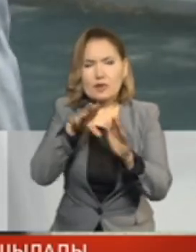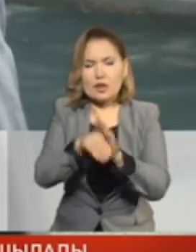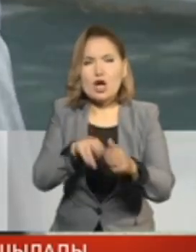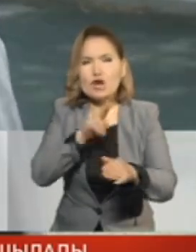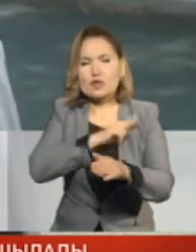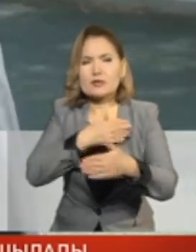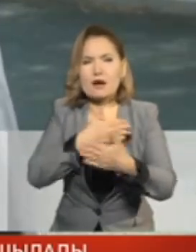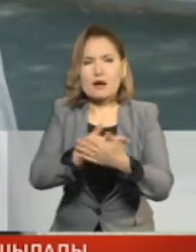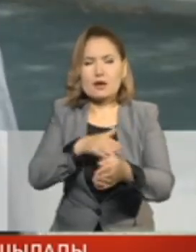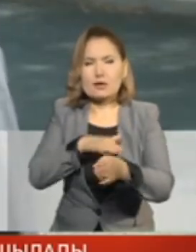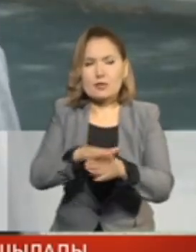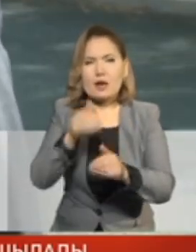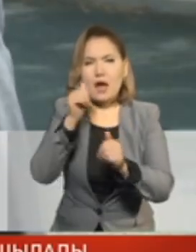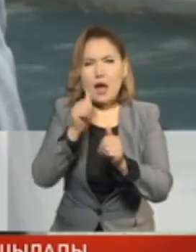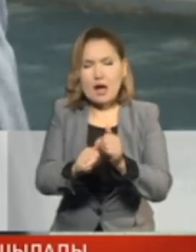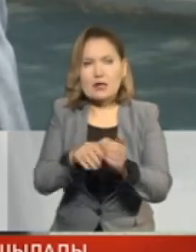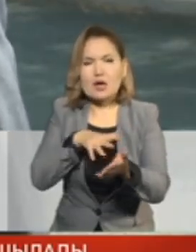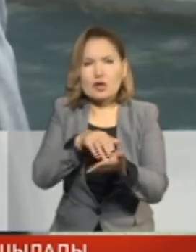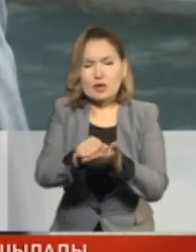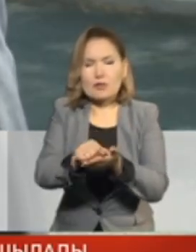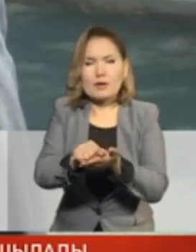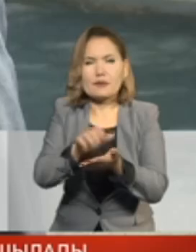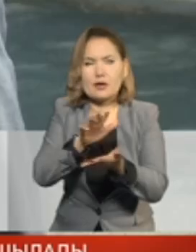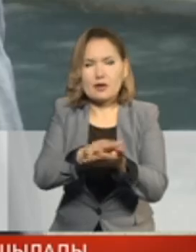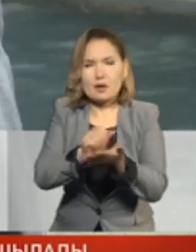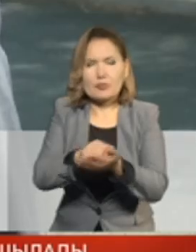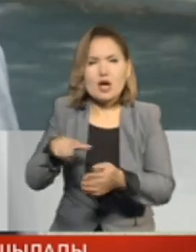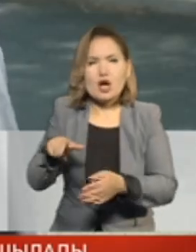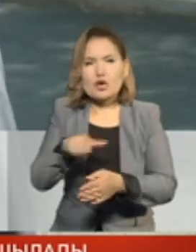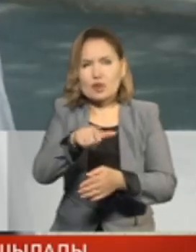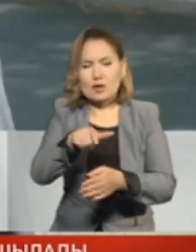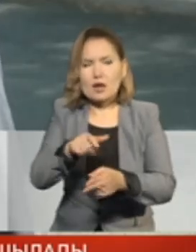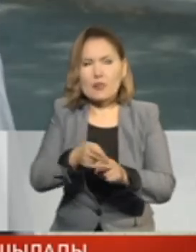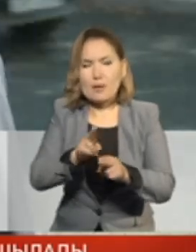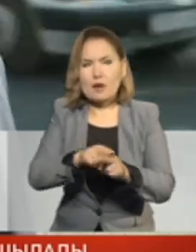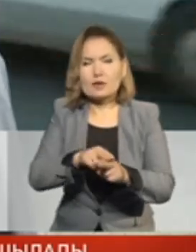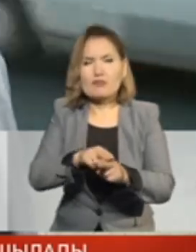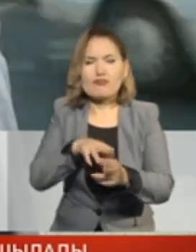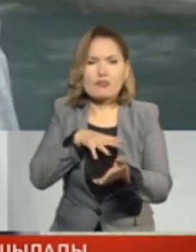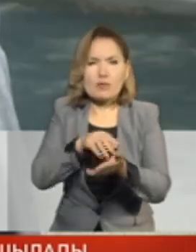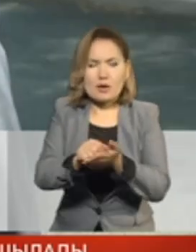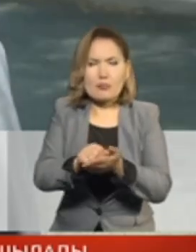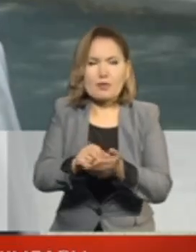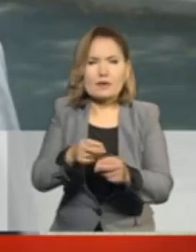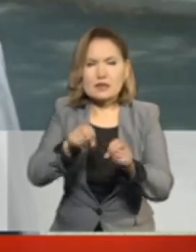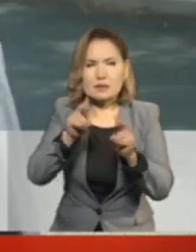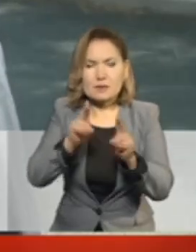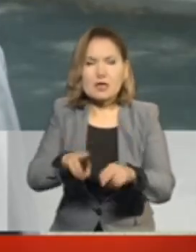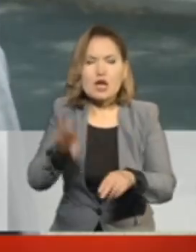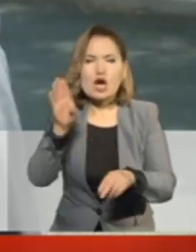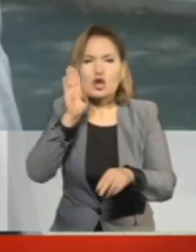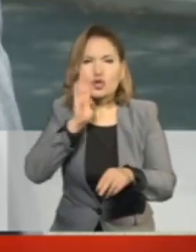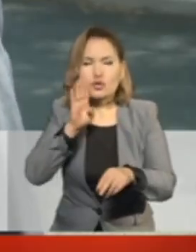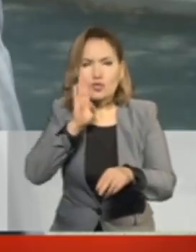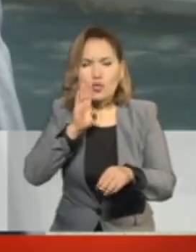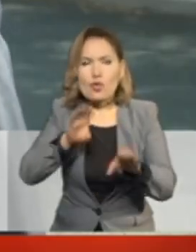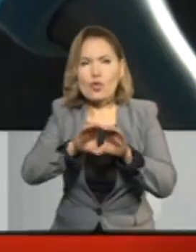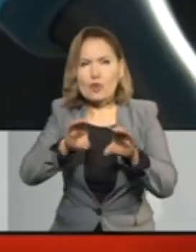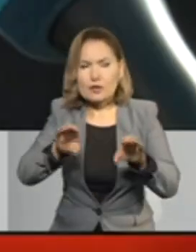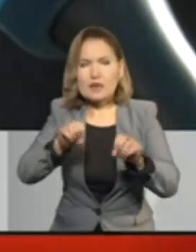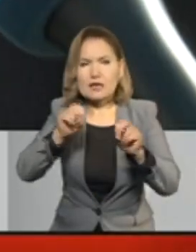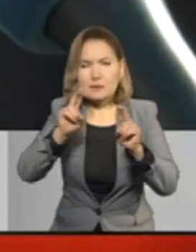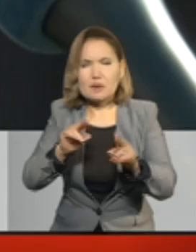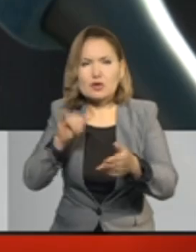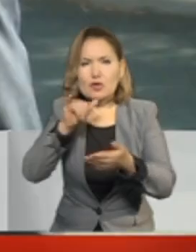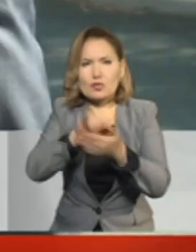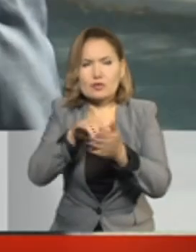қарқынды жүруде. Әр жарылған жолдарға, судан зардап шеккен жолдарға біздер деген су өткізгіш құбырымен және мал өткізгішін